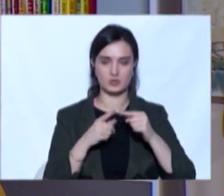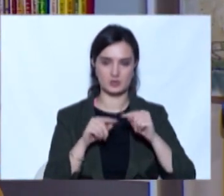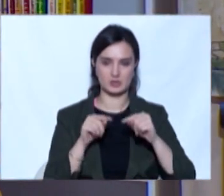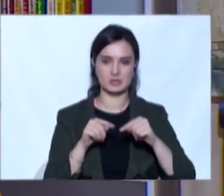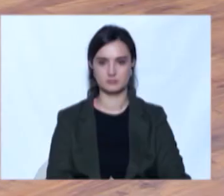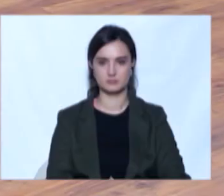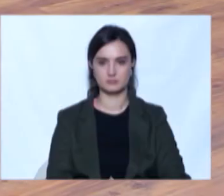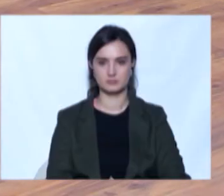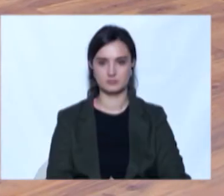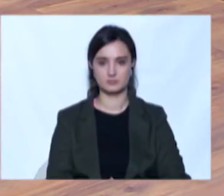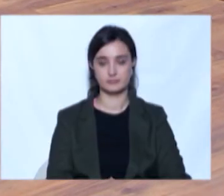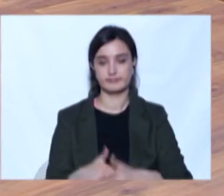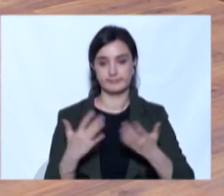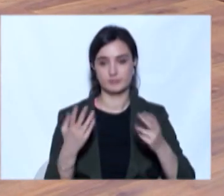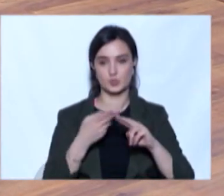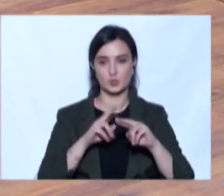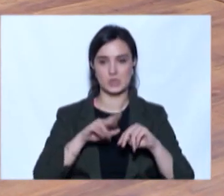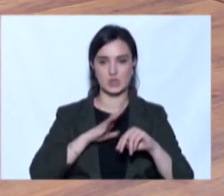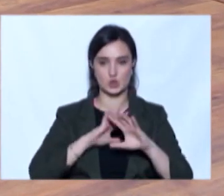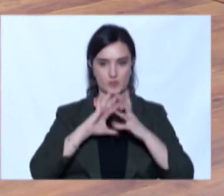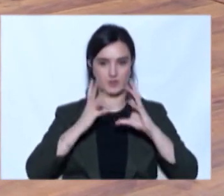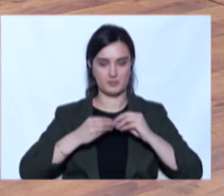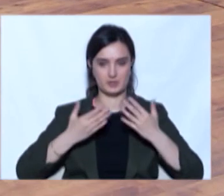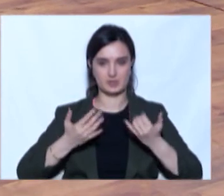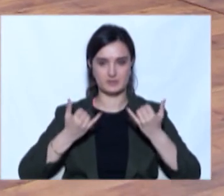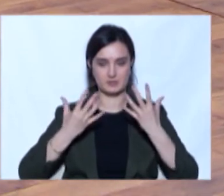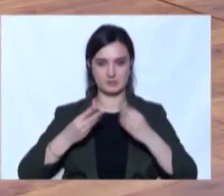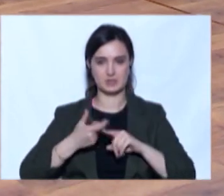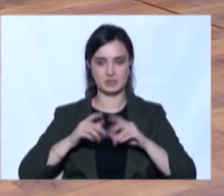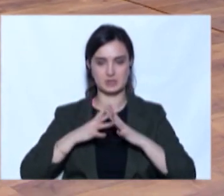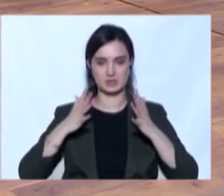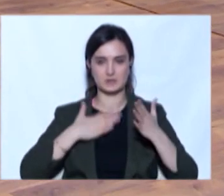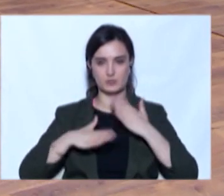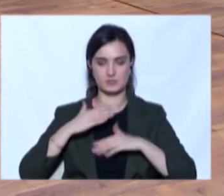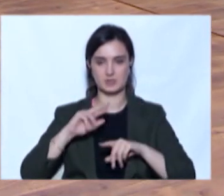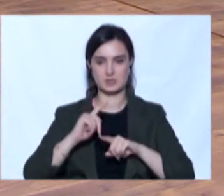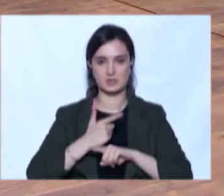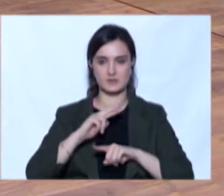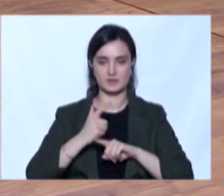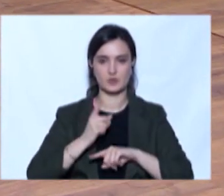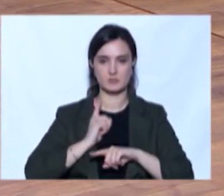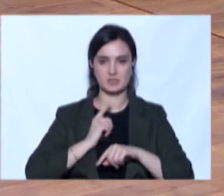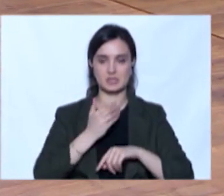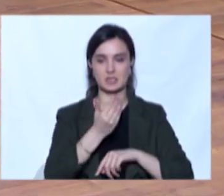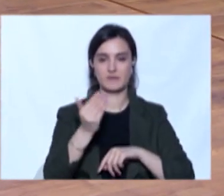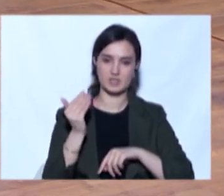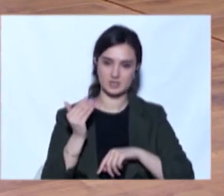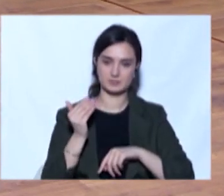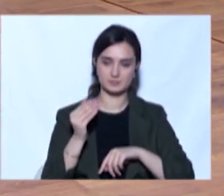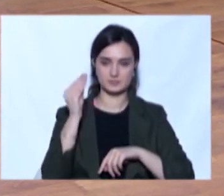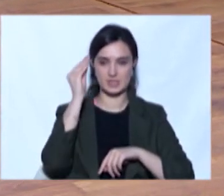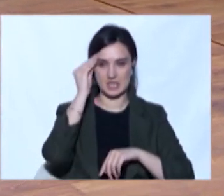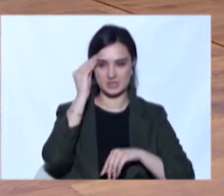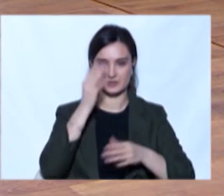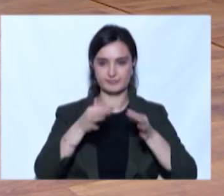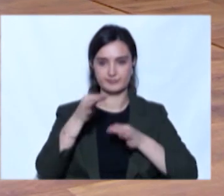აღნიშნული ხერხებით. სულ ეს იყო დღევანდელ დღეს ძალიან დიდი სიხარულით, ისე და ისე დავველოდები მე თქვენს